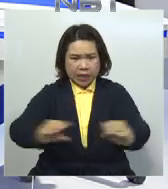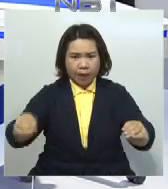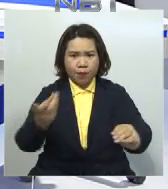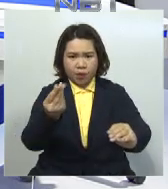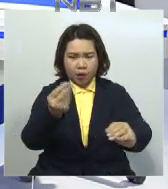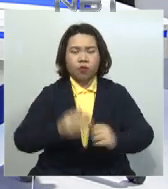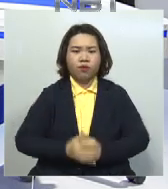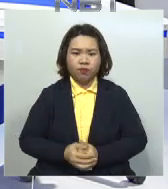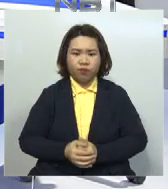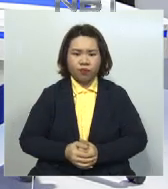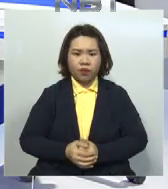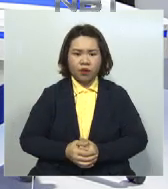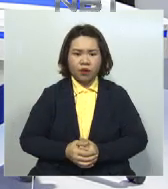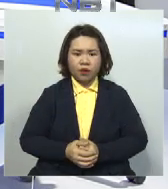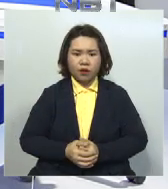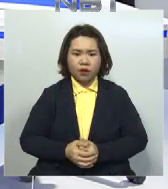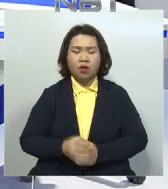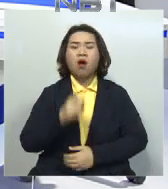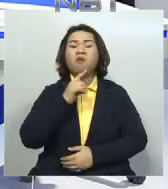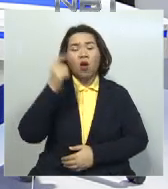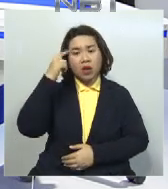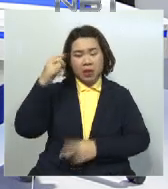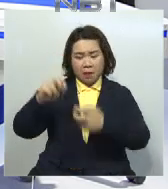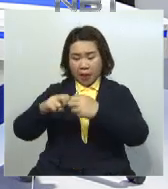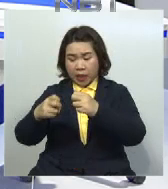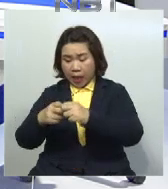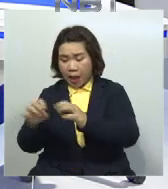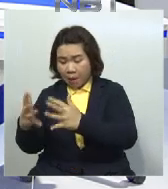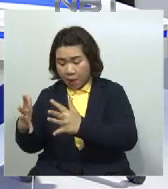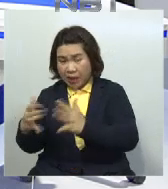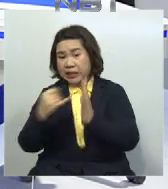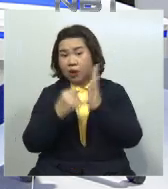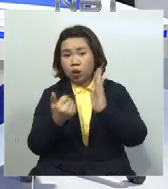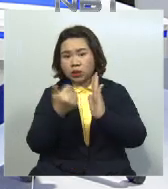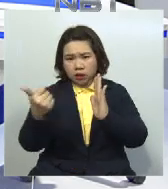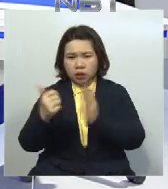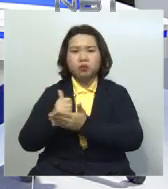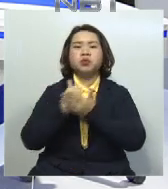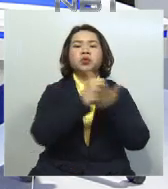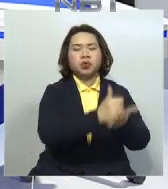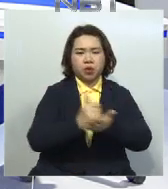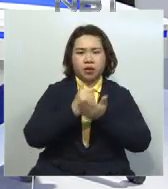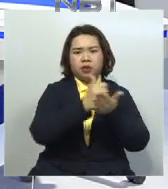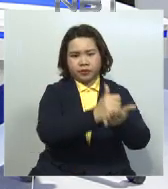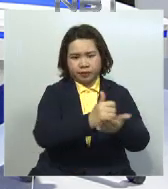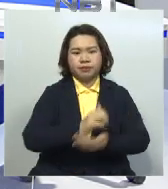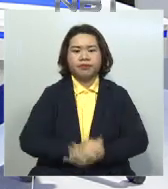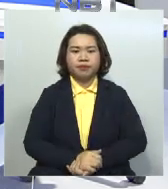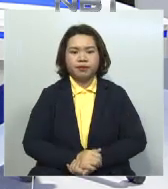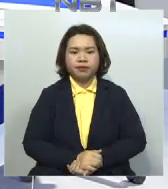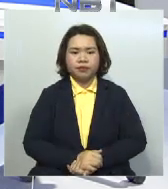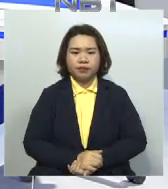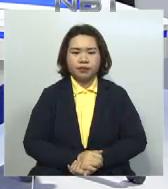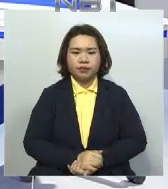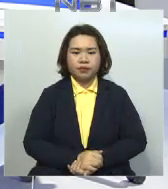ใช่ครับเอาหน่วยที่ไม่มีปัญหาเกี่ยวกับเรื่องไฟเนี่ยขึ้นไปช่วยที่พื้นที่ที่มีปัญหาเกี่ยวกับเรื่องไฟครับ